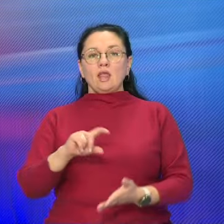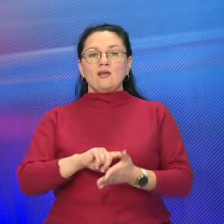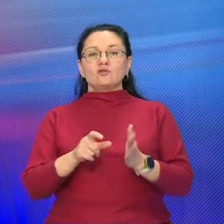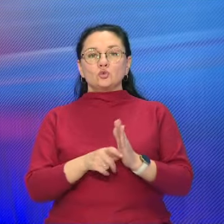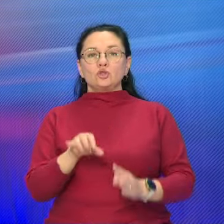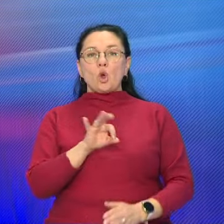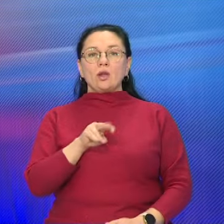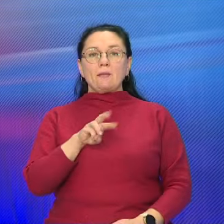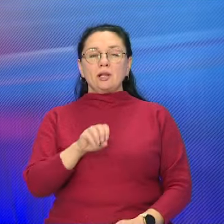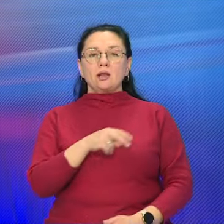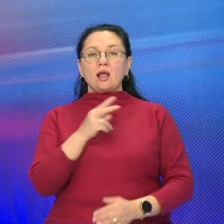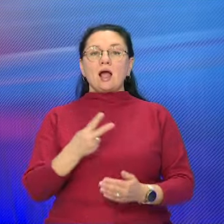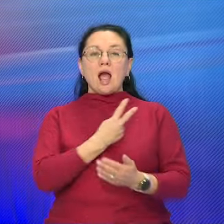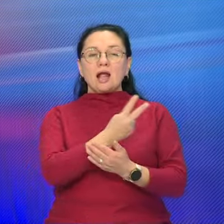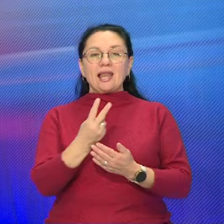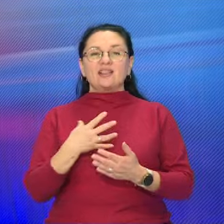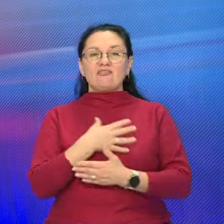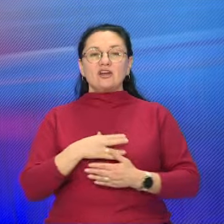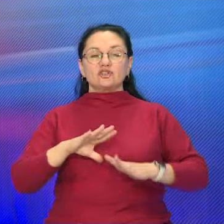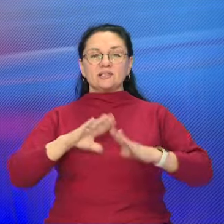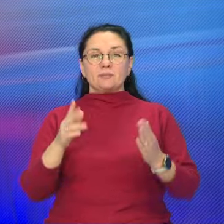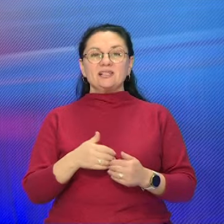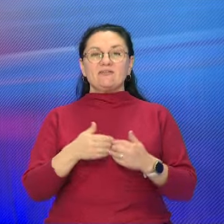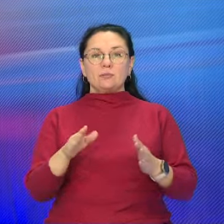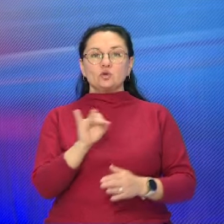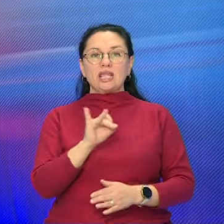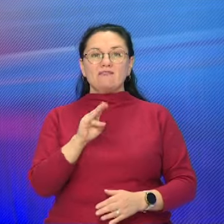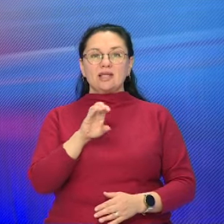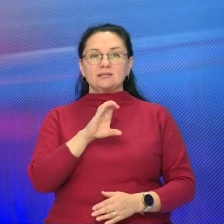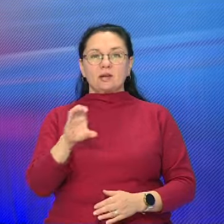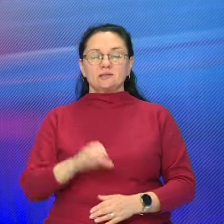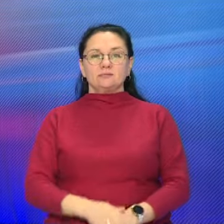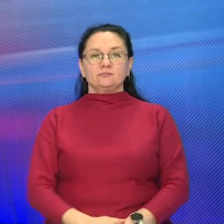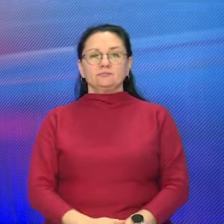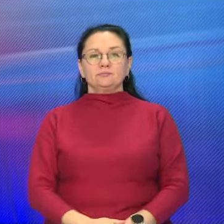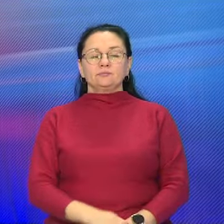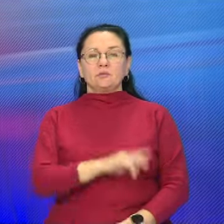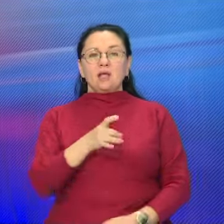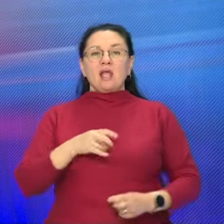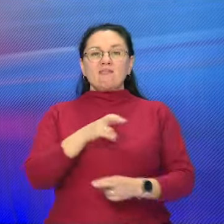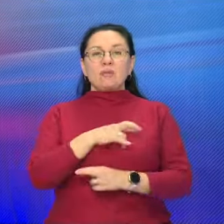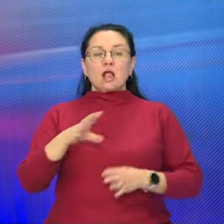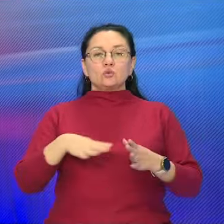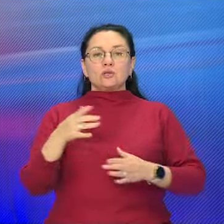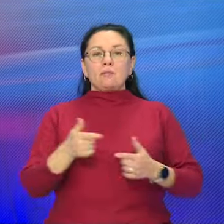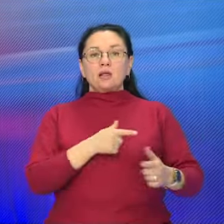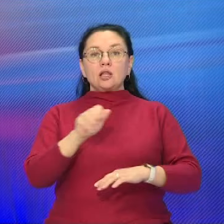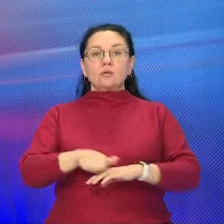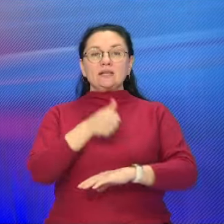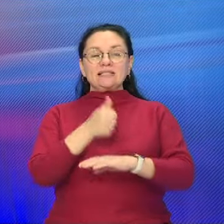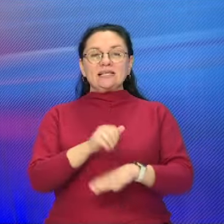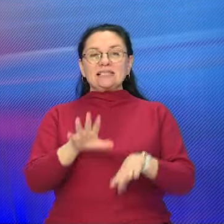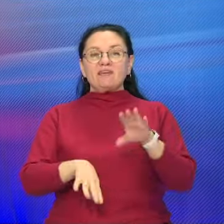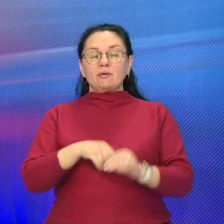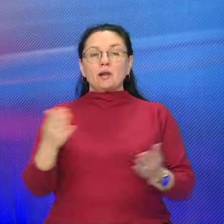студыі Вольга Малігон. Агляд галоўных падзей рэгіёна ў выпуску «Інфоэкспресс». Беларусь рыхтуецца да прэзідэнцкіх выбараў,